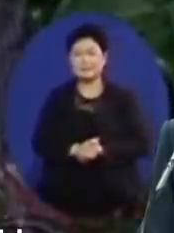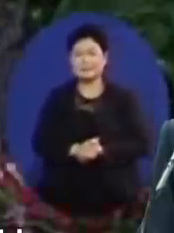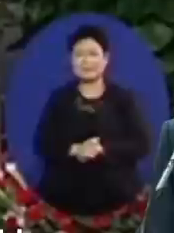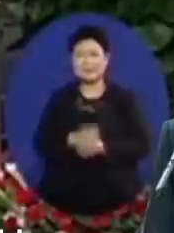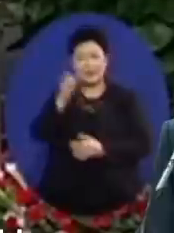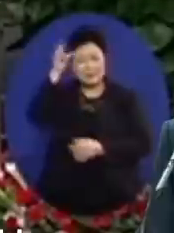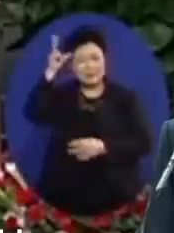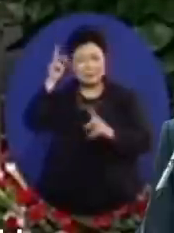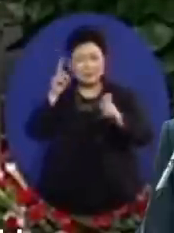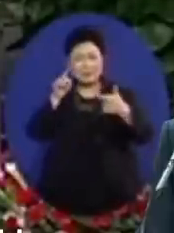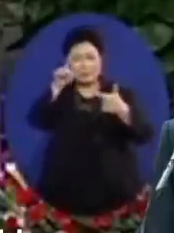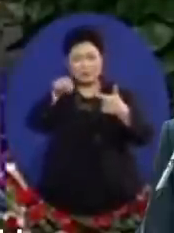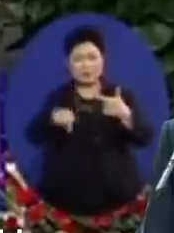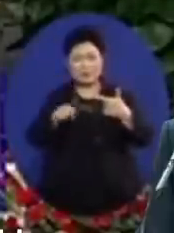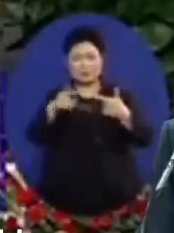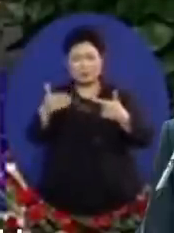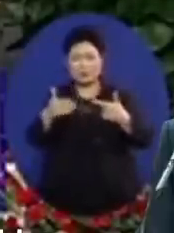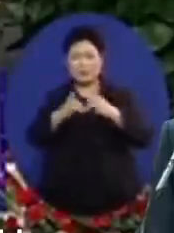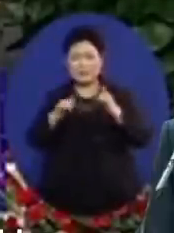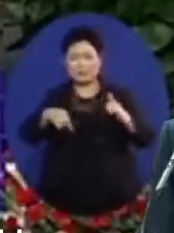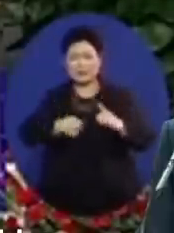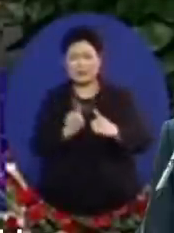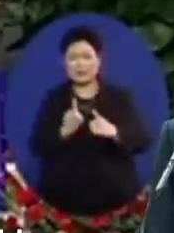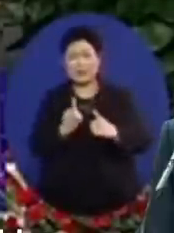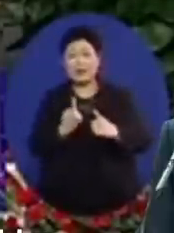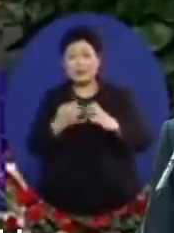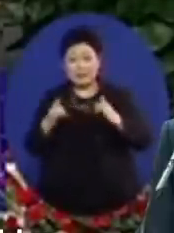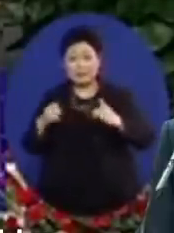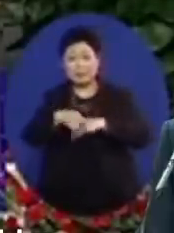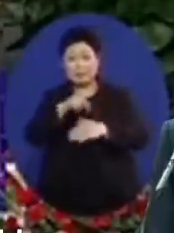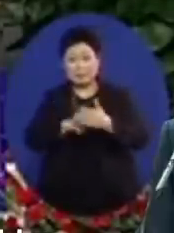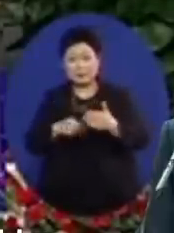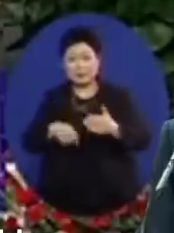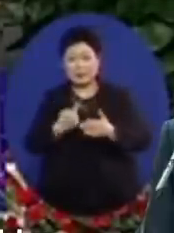잠언서 16장 9절에 사람이 마음으로 자기 길을 계획할지라도